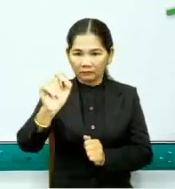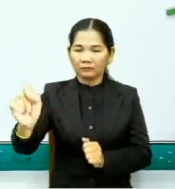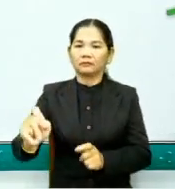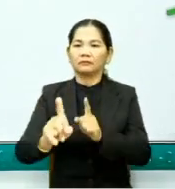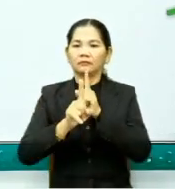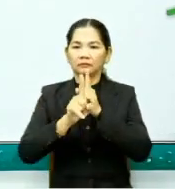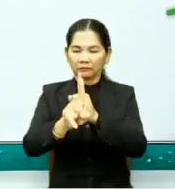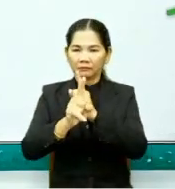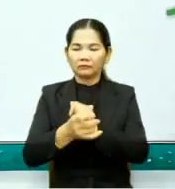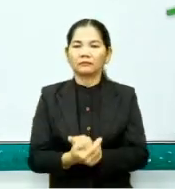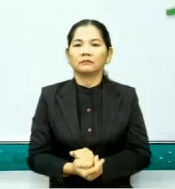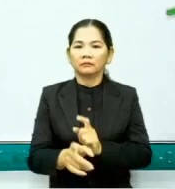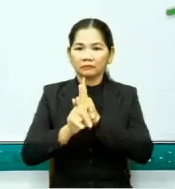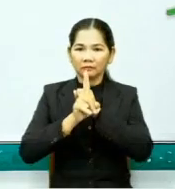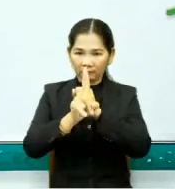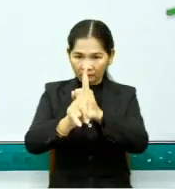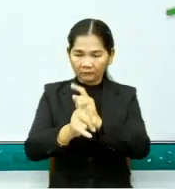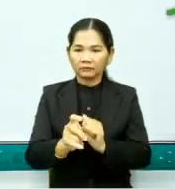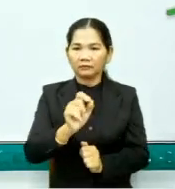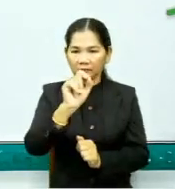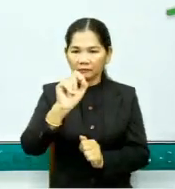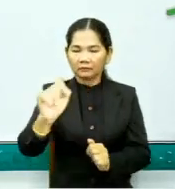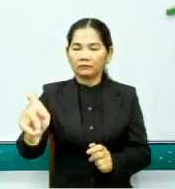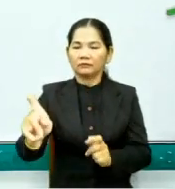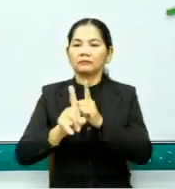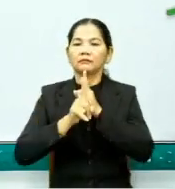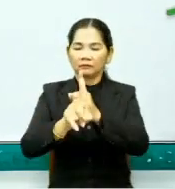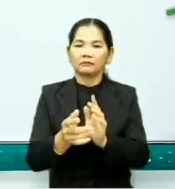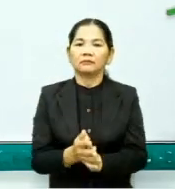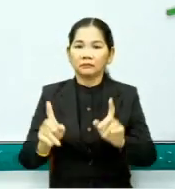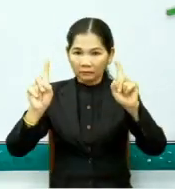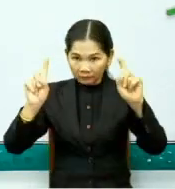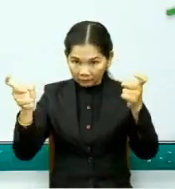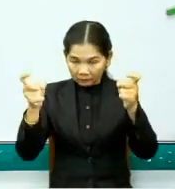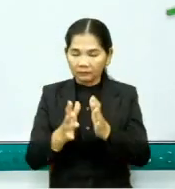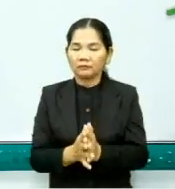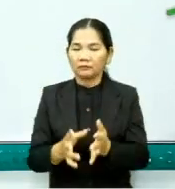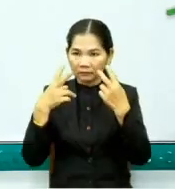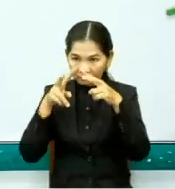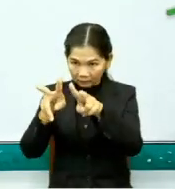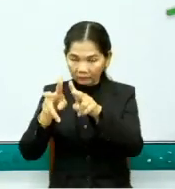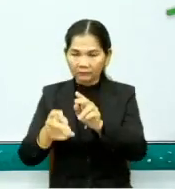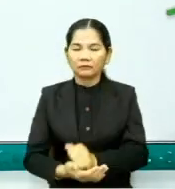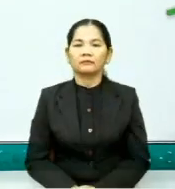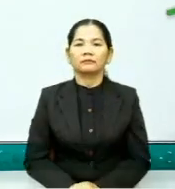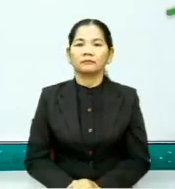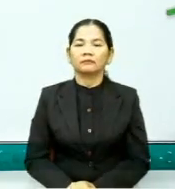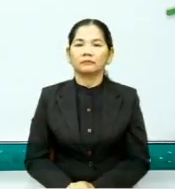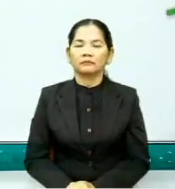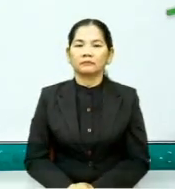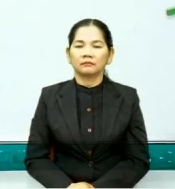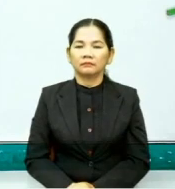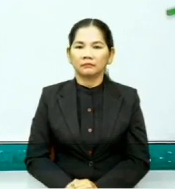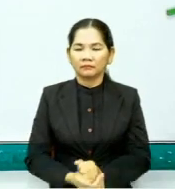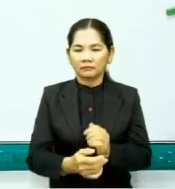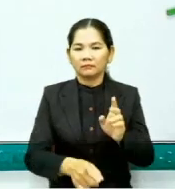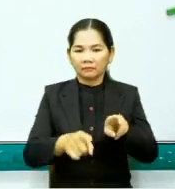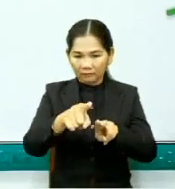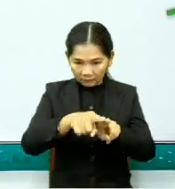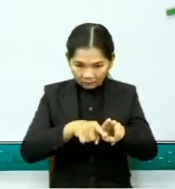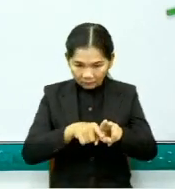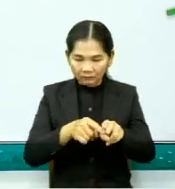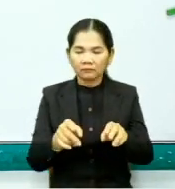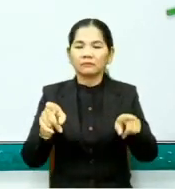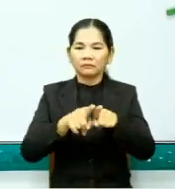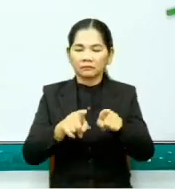an cha con đã máu sơ xế tam an ba cờ vùng cờ chó trút bị nệt cha rồi hai con cu bằng tuột kháng